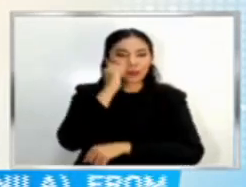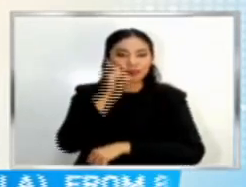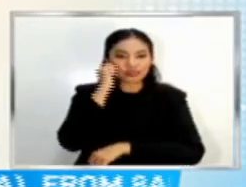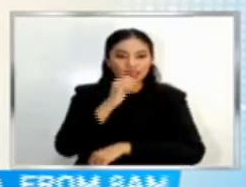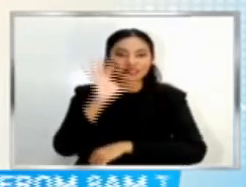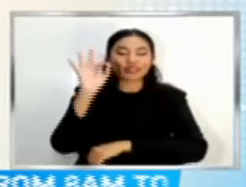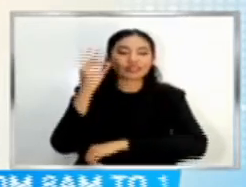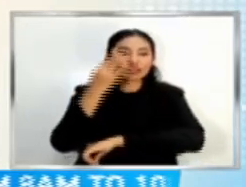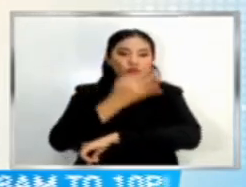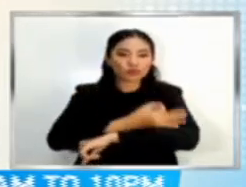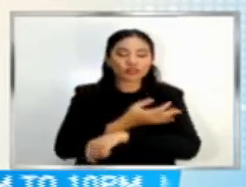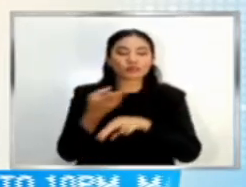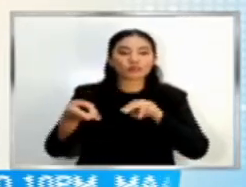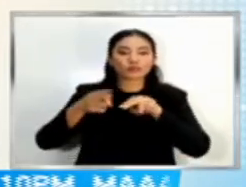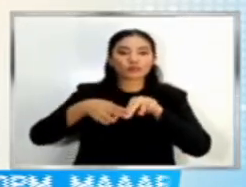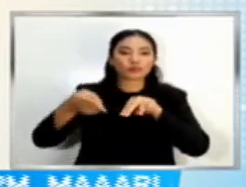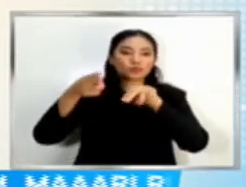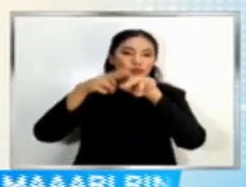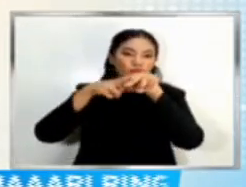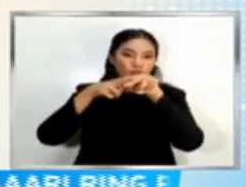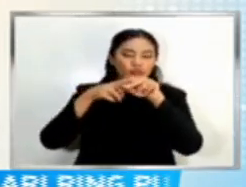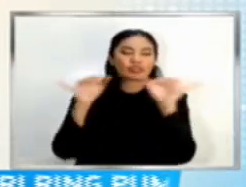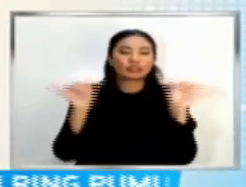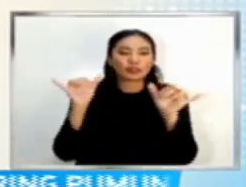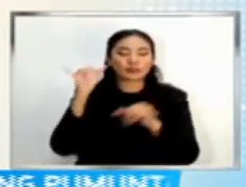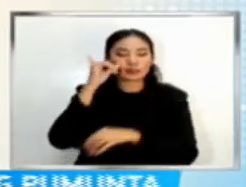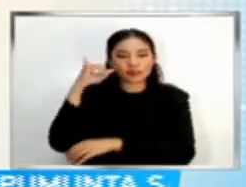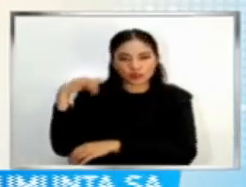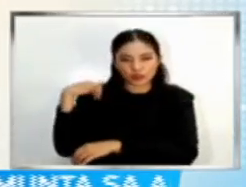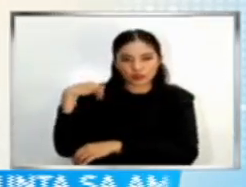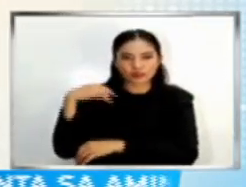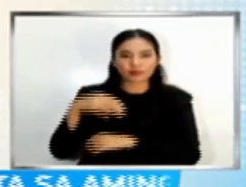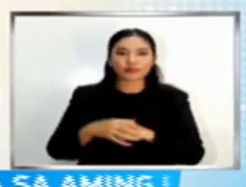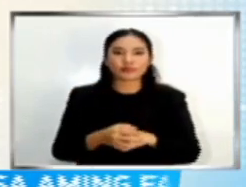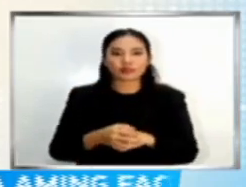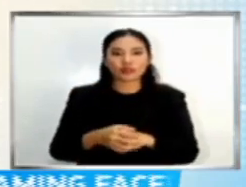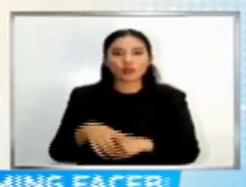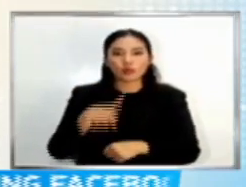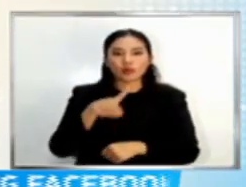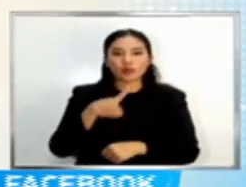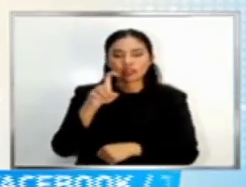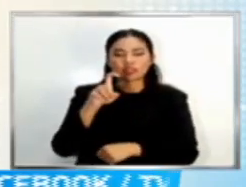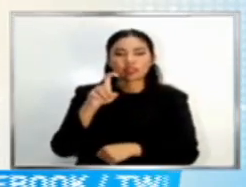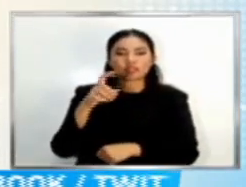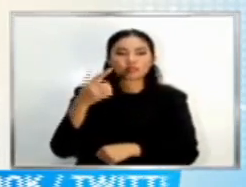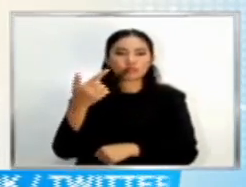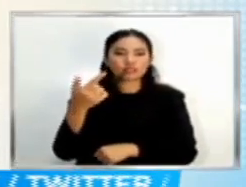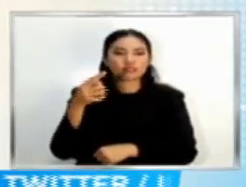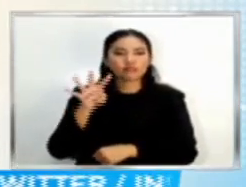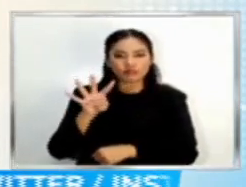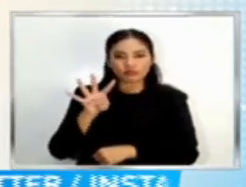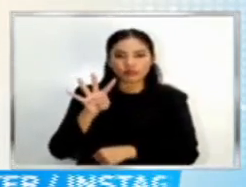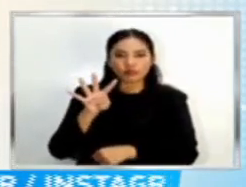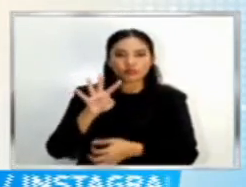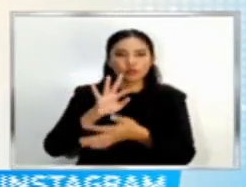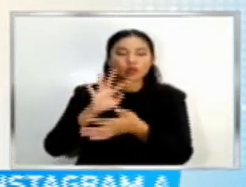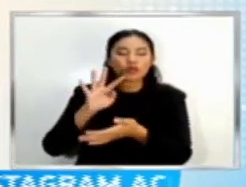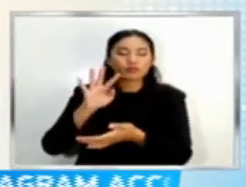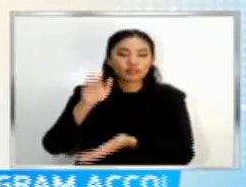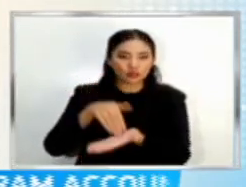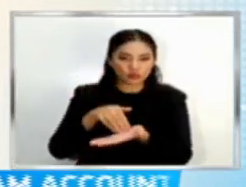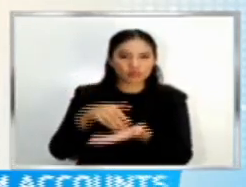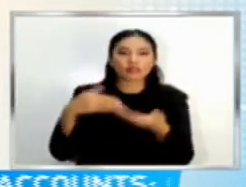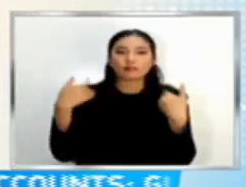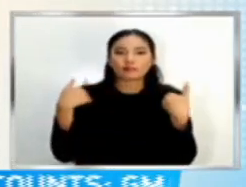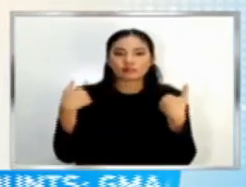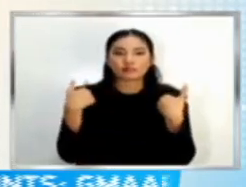kahapon. Pinakamataas sa nakaraang tatlong araw ang 124 COVID deaths na naitala kahapon. Dahil po sa maraming COVID cases